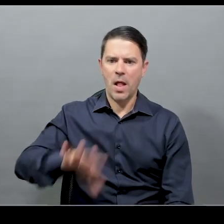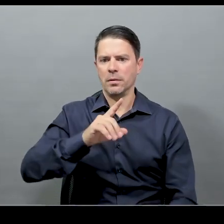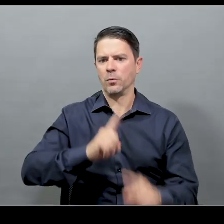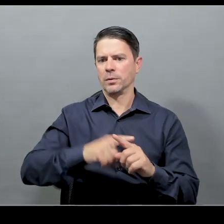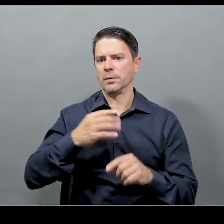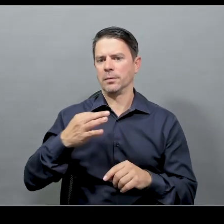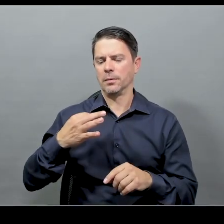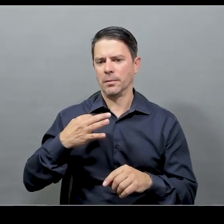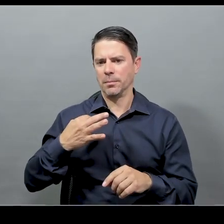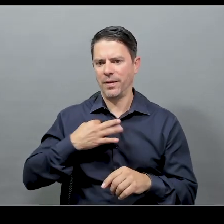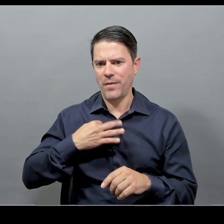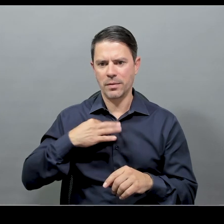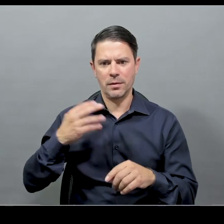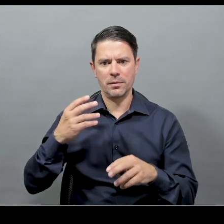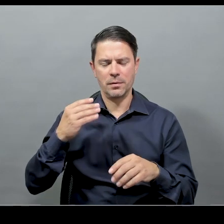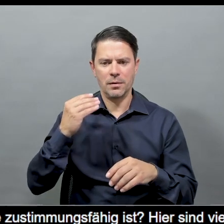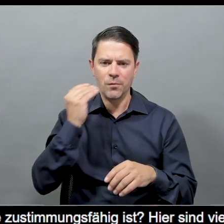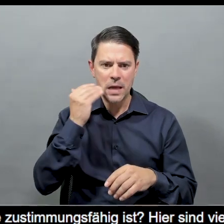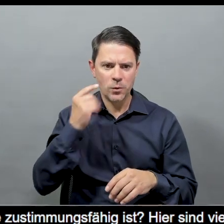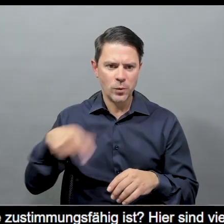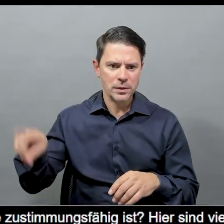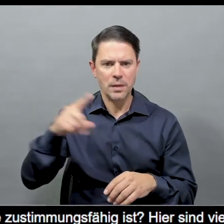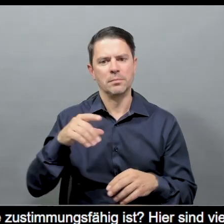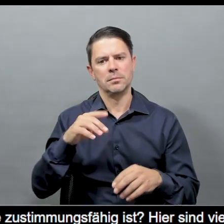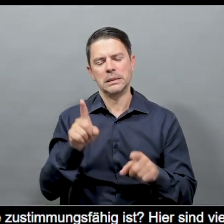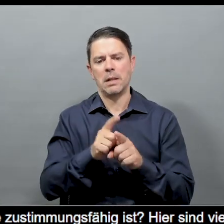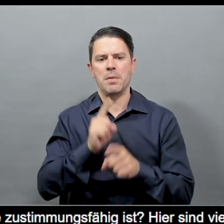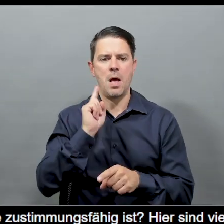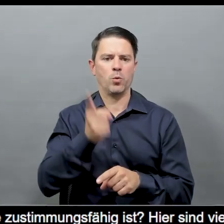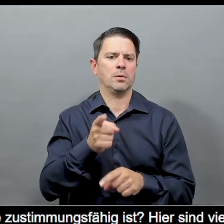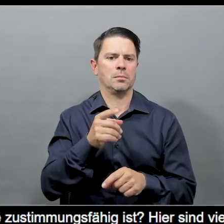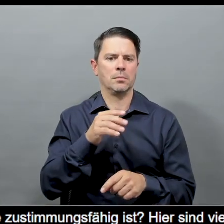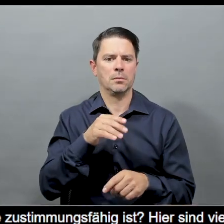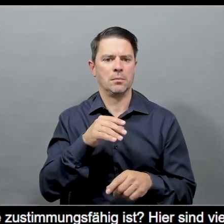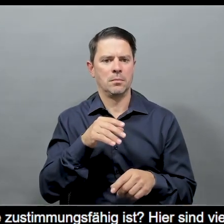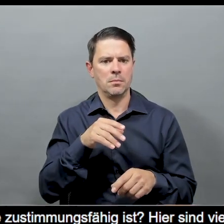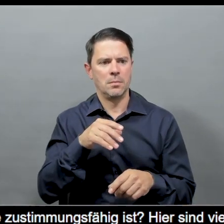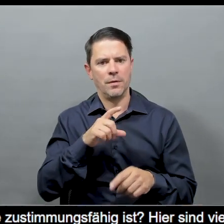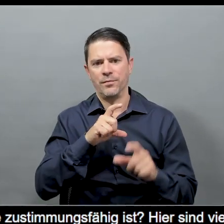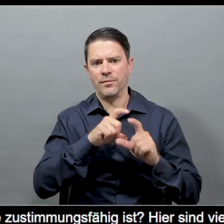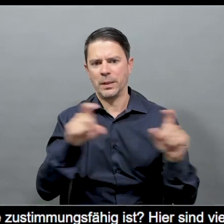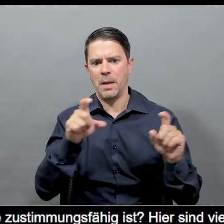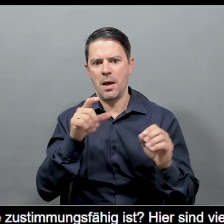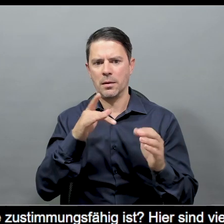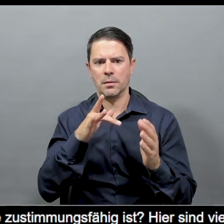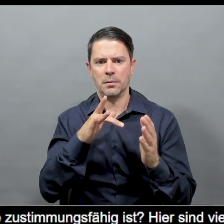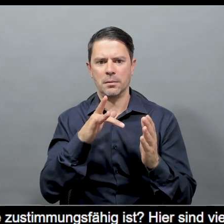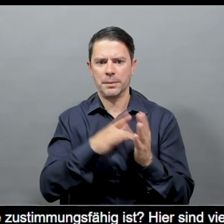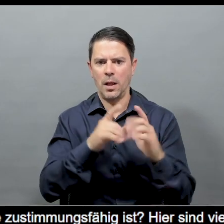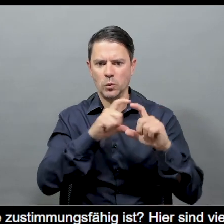Privatwohnungen, aber vor allem natürlich auch für den Mittelstand, für die größeren Betriebe, für die mittleren, für den